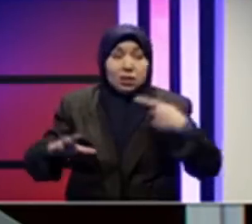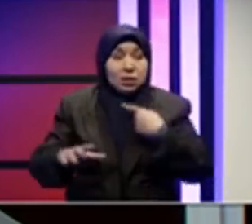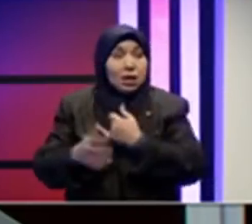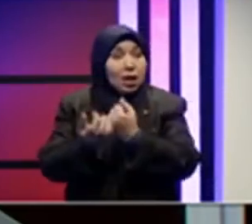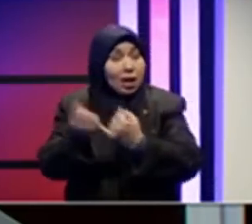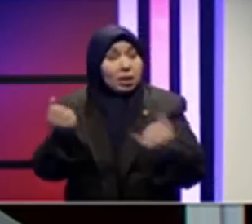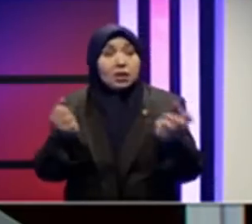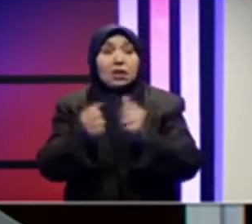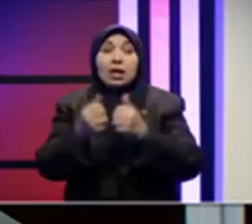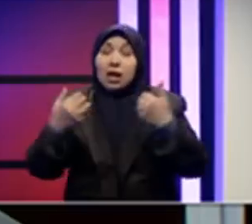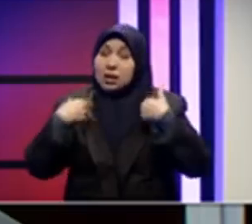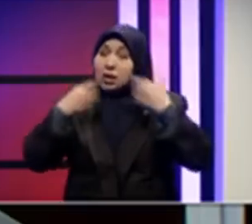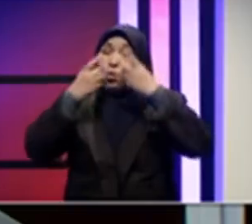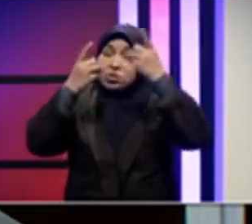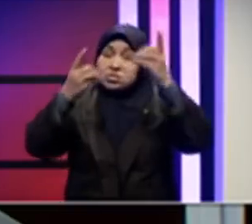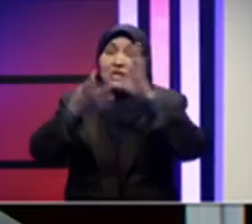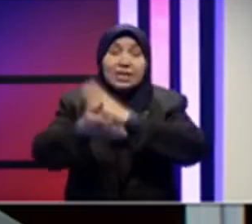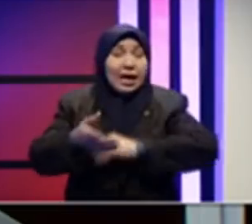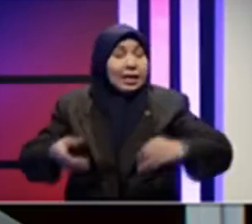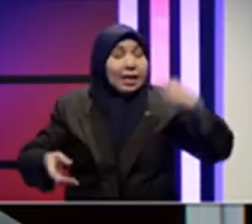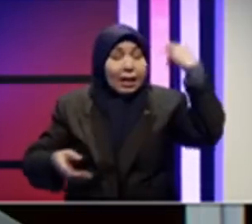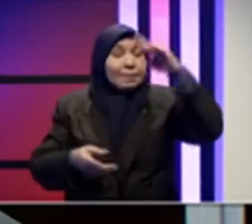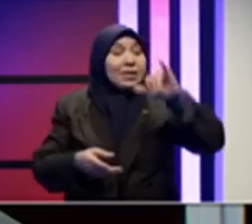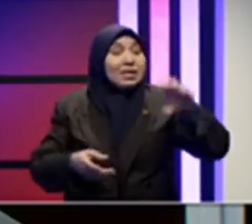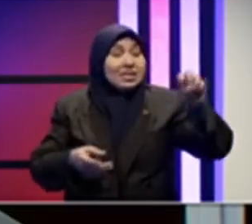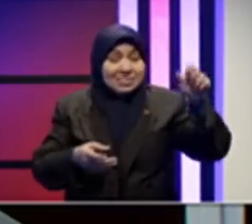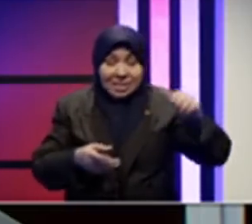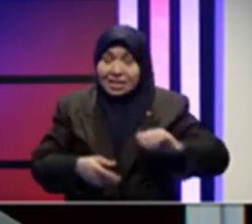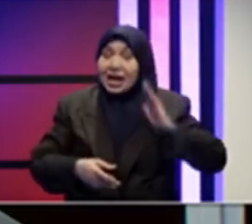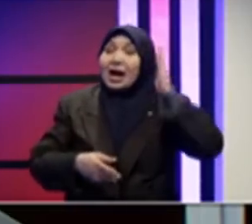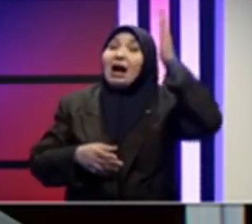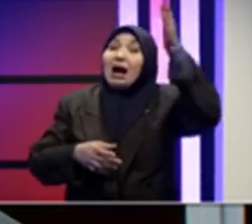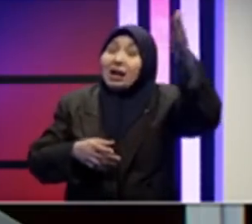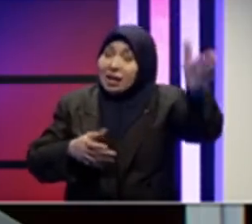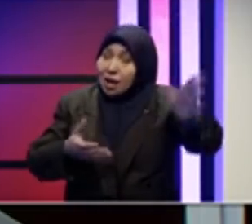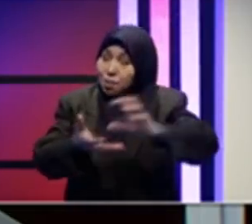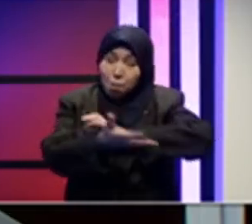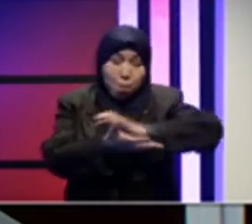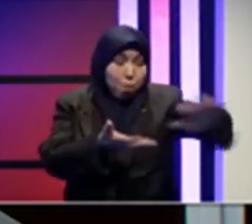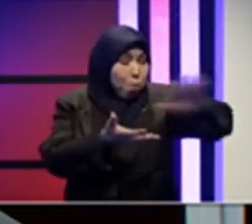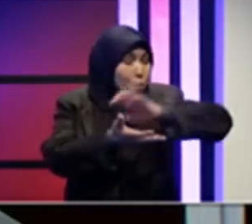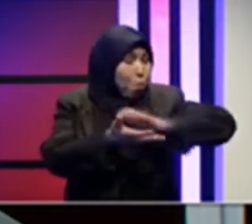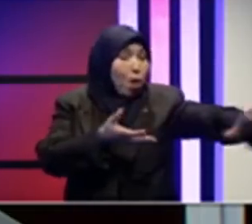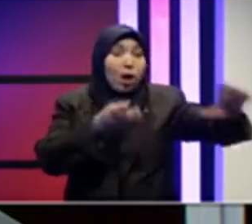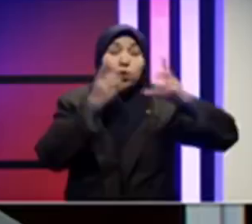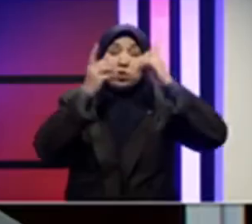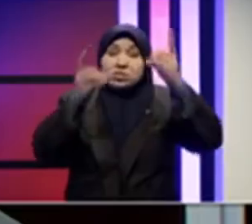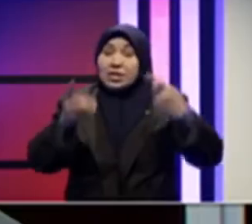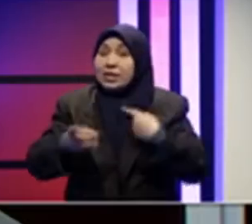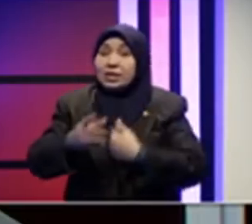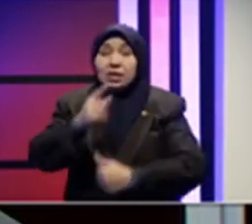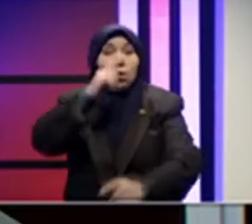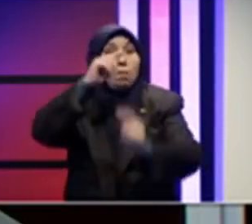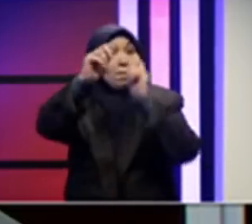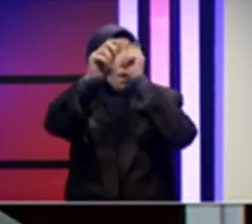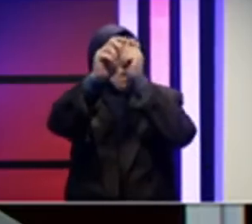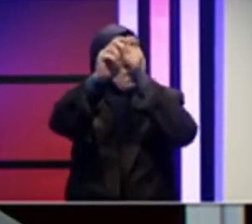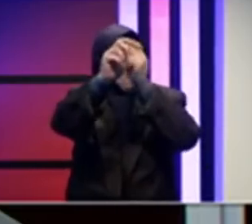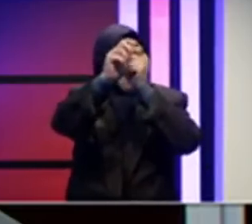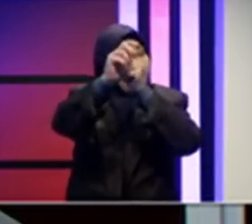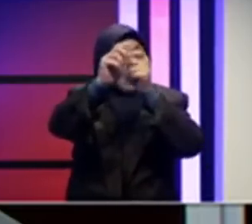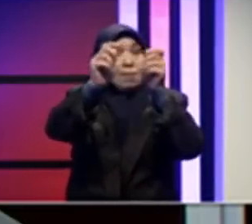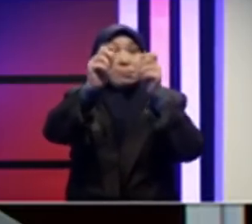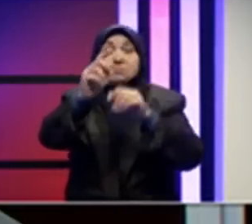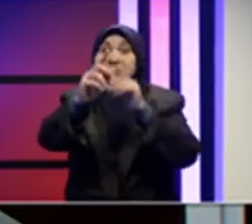lahir dengan ada dosa dan Nabi Isa ini yang akan menghapuskan dosa kita dengan ia disalib. Itu adalah pendapat-pendapat